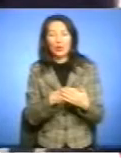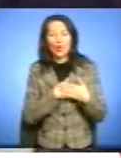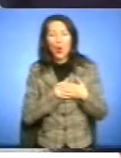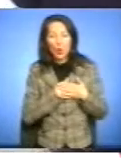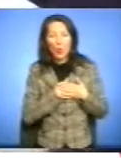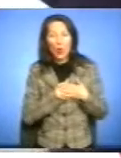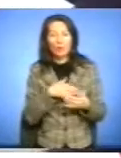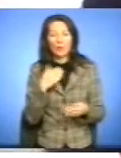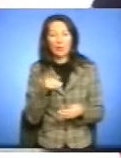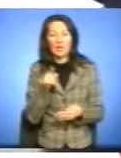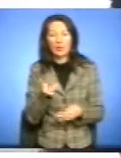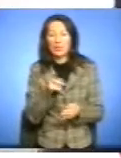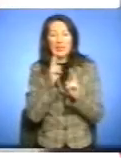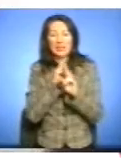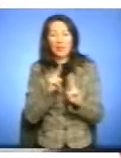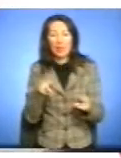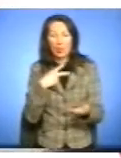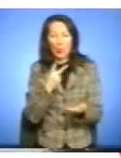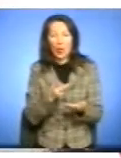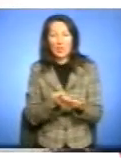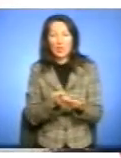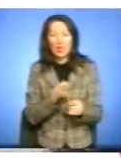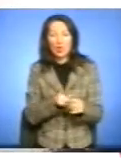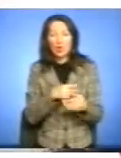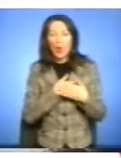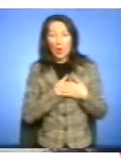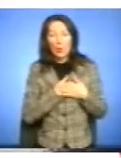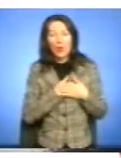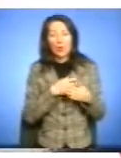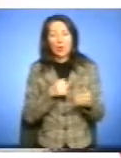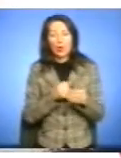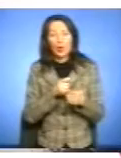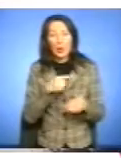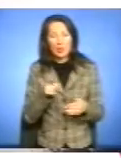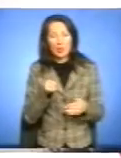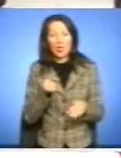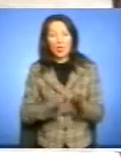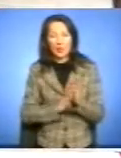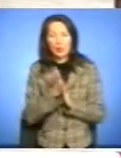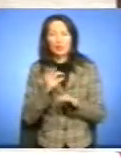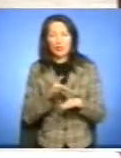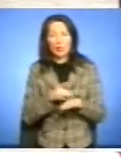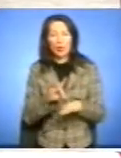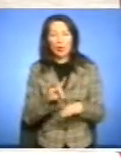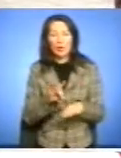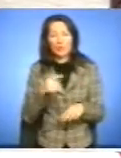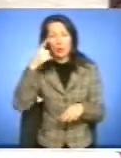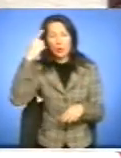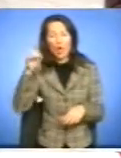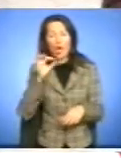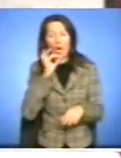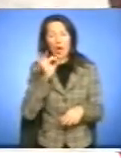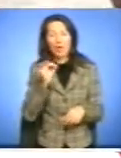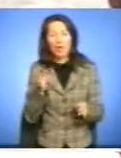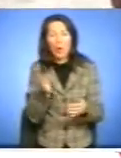вони тоді і не вміють показати цю любов для інших і виростають, можливо, і жорстокими. Психологи радять, обійматися